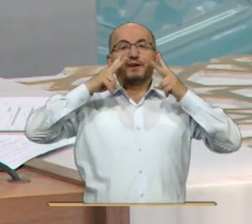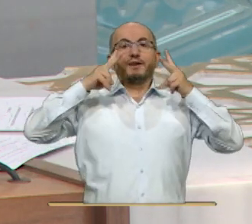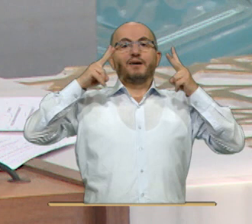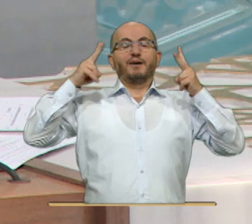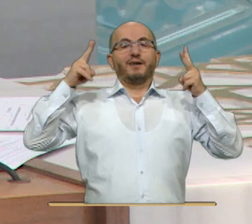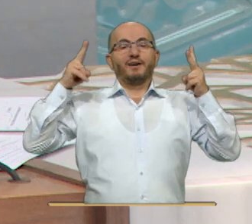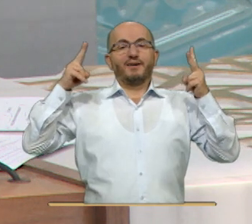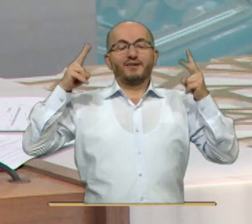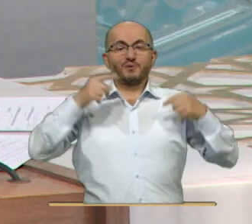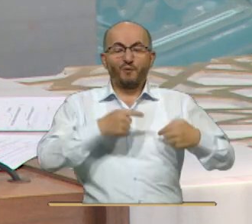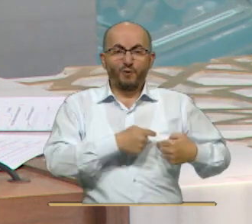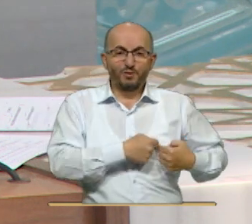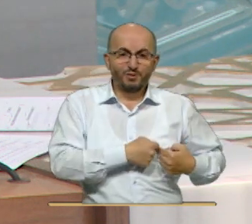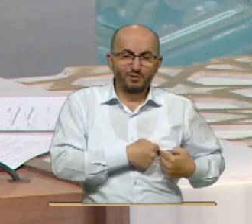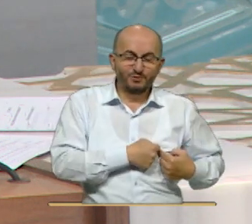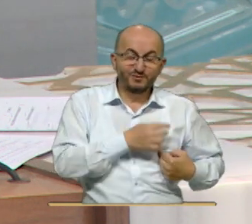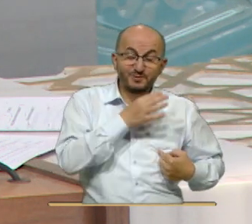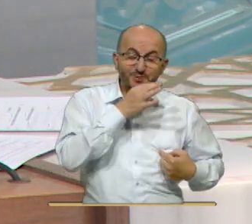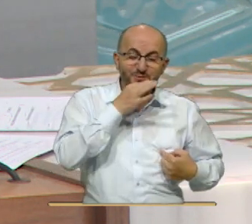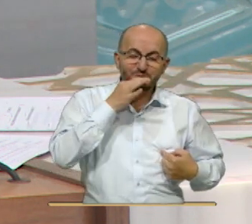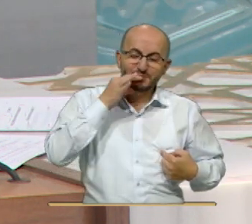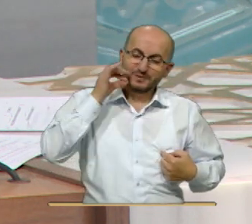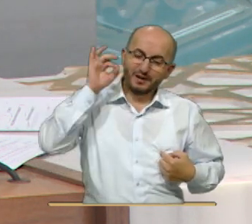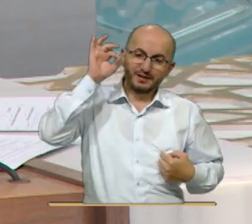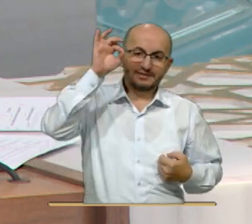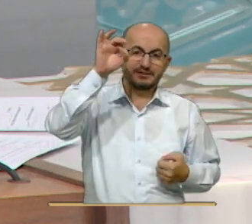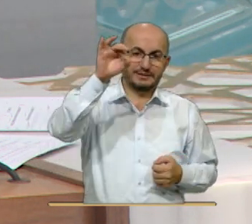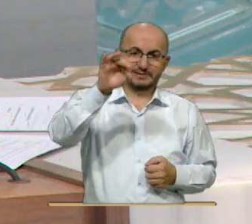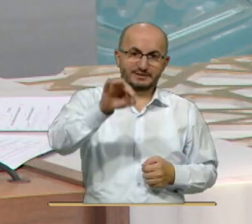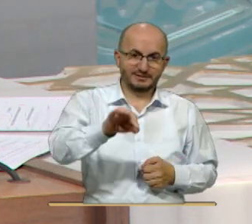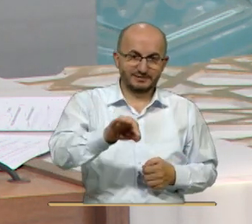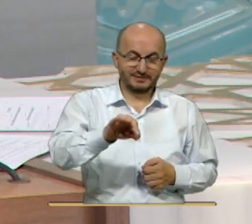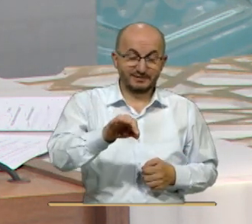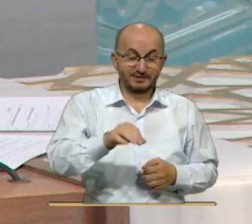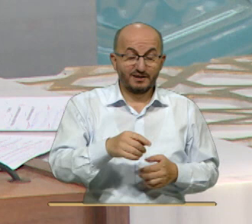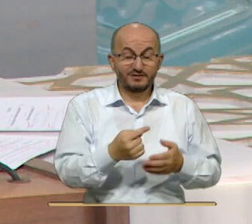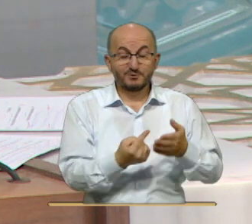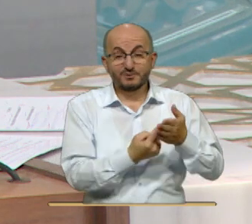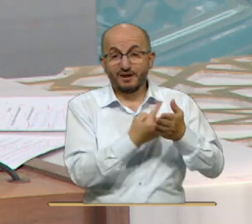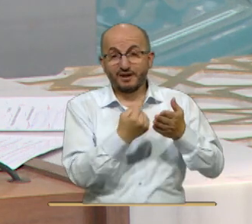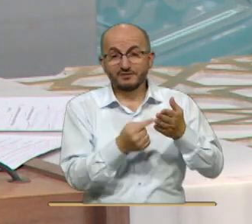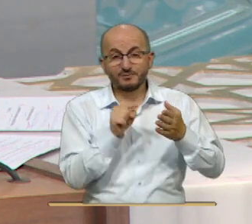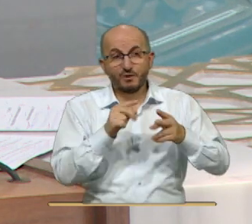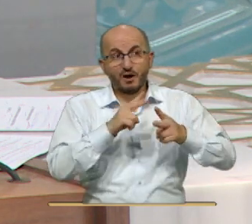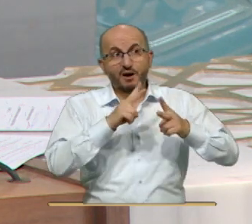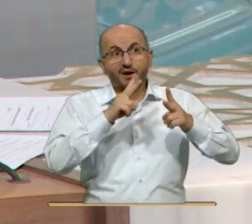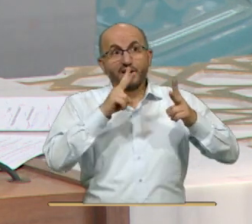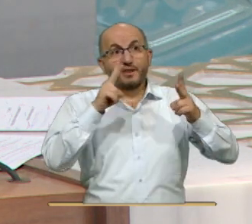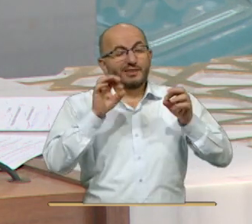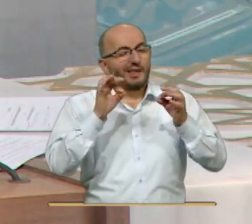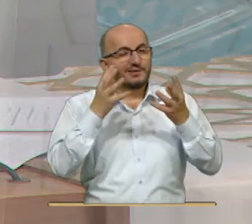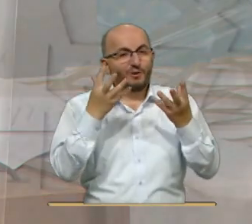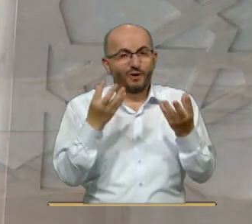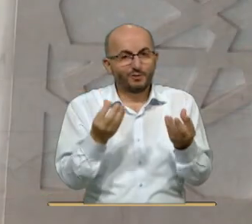Gönlünü huzura erdirir. Kur'an'ın bu aydınlatması nasıl